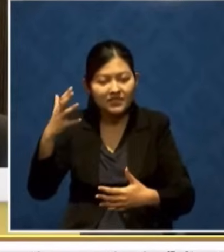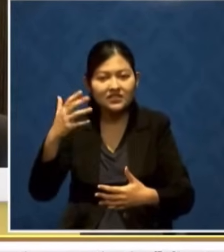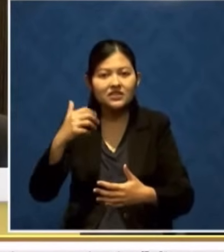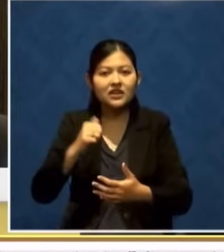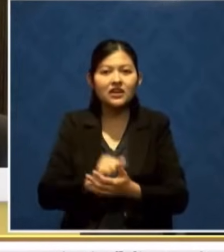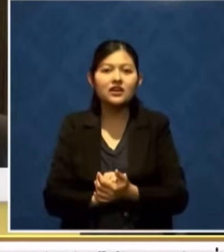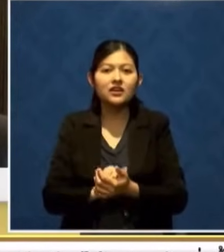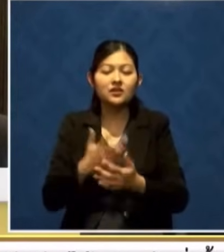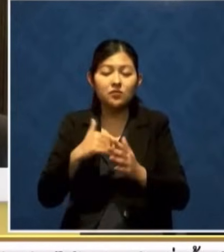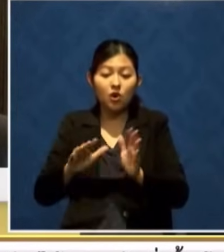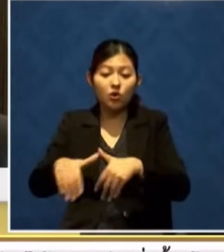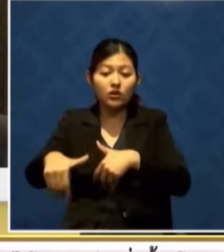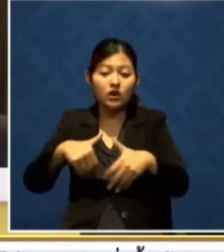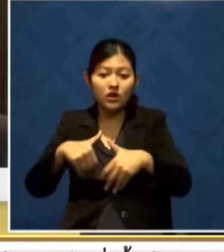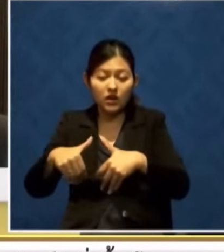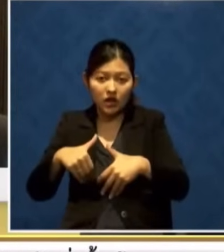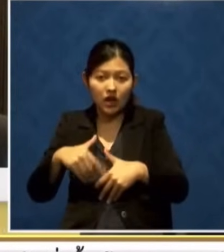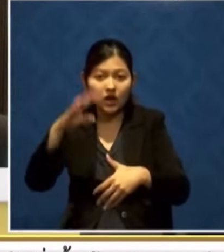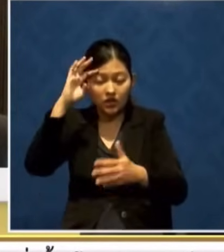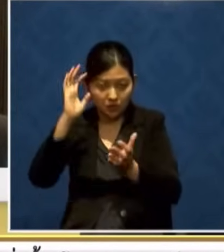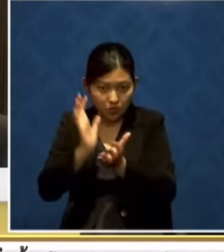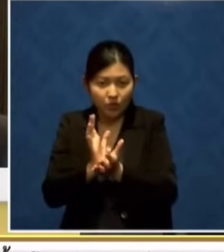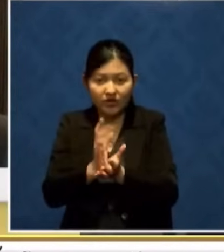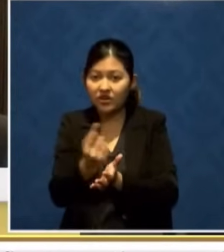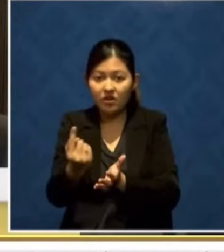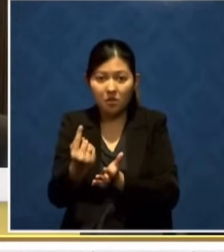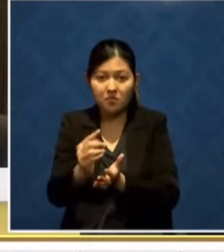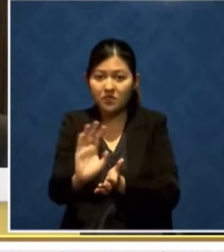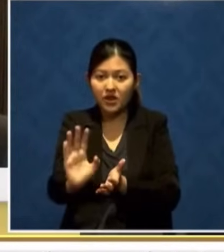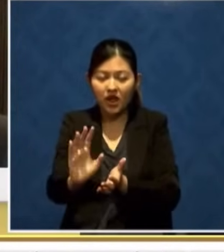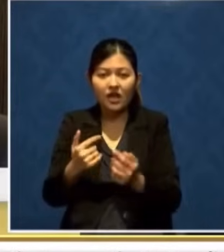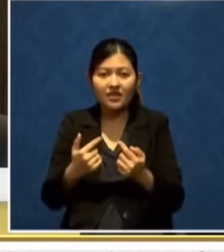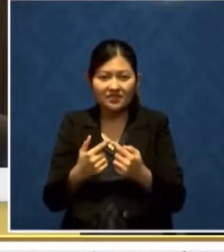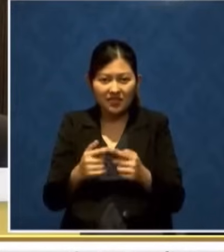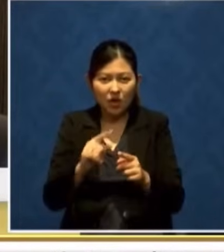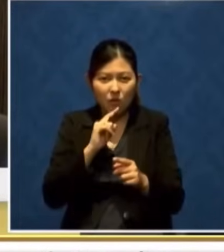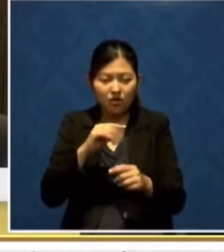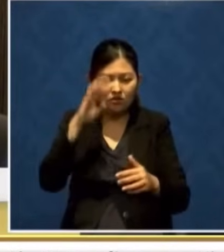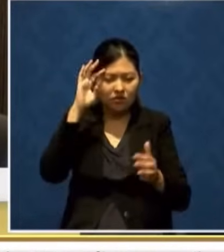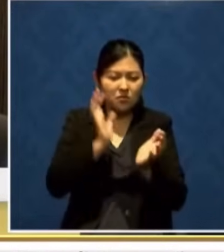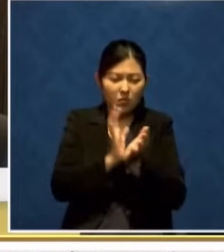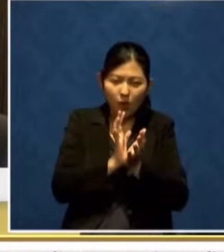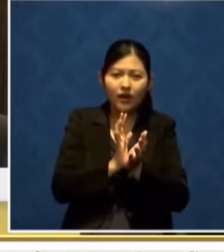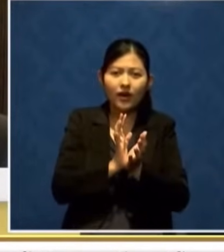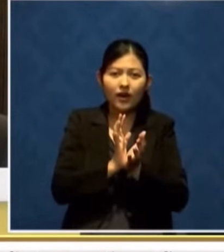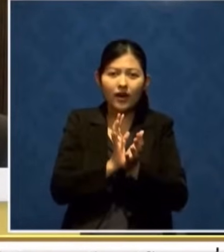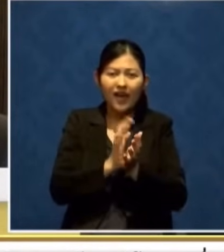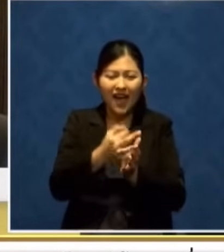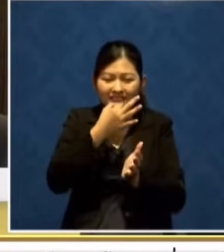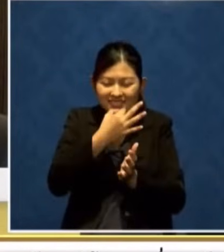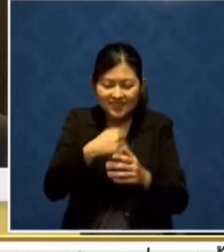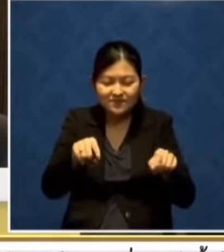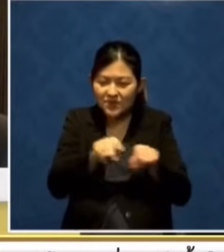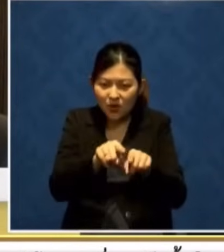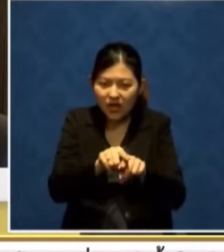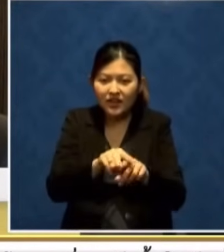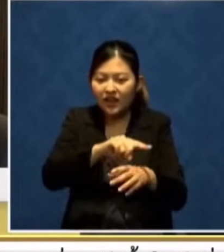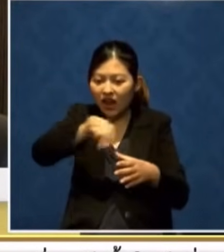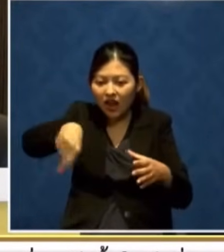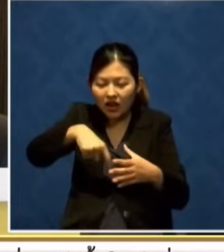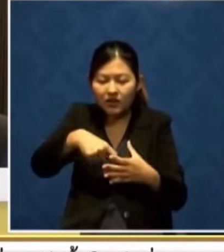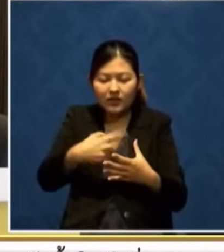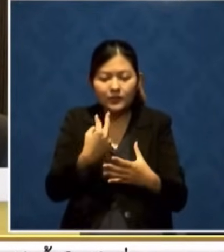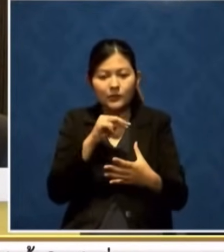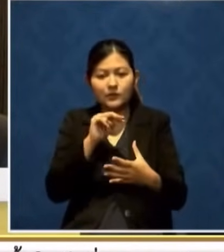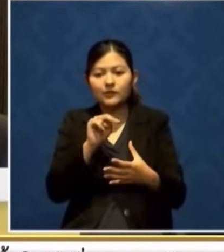ตอบพี่น้องประชาชนที่มีต่อองค์กรตำรวจเท่านั้นแต่แม้แต่ตำรวจด้วยกันเองที่มองไปยังองค์กรของ